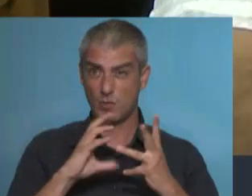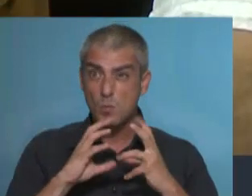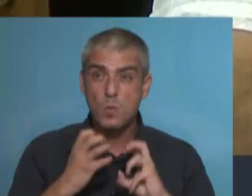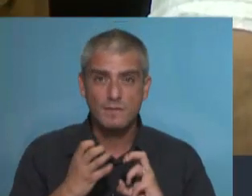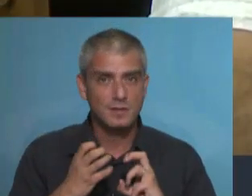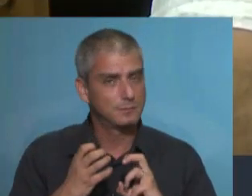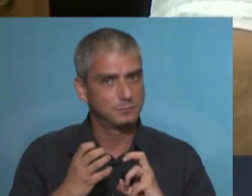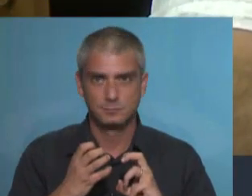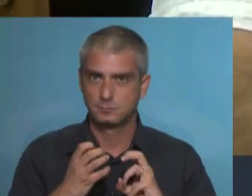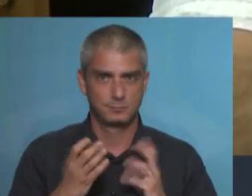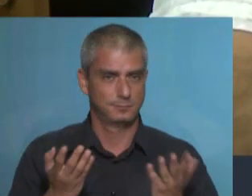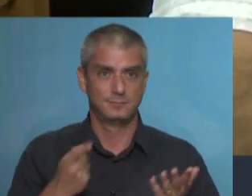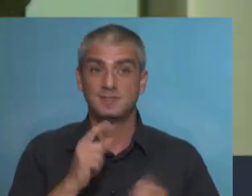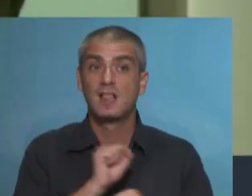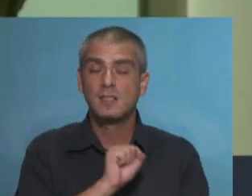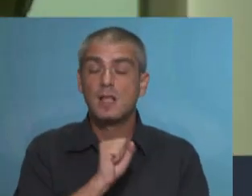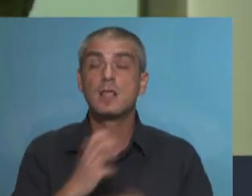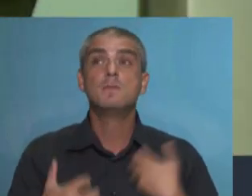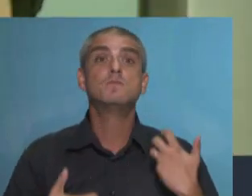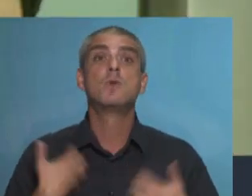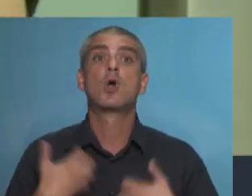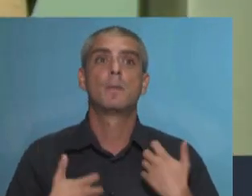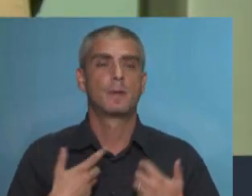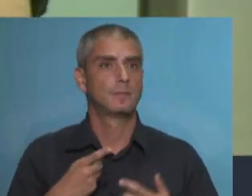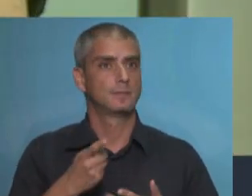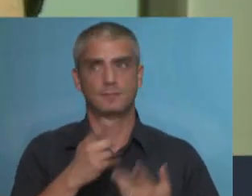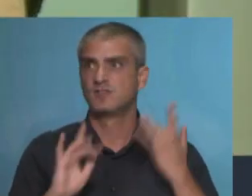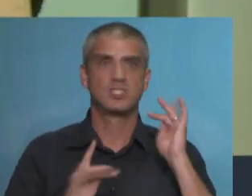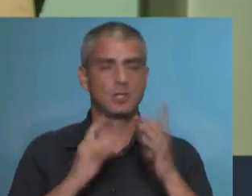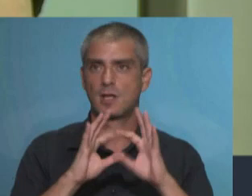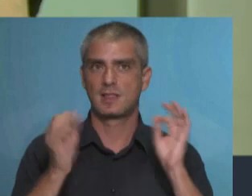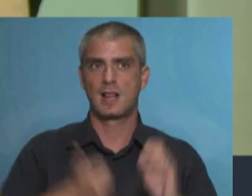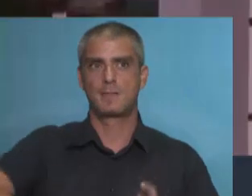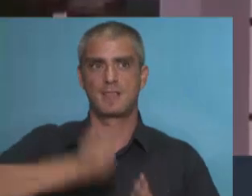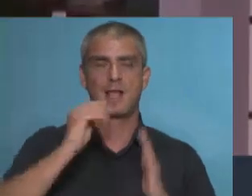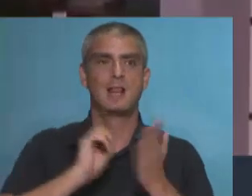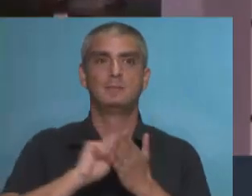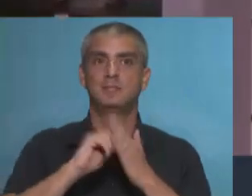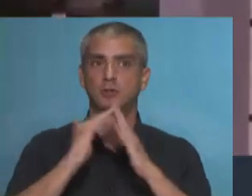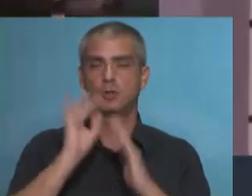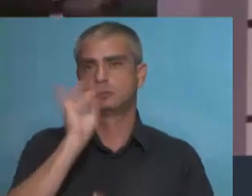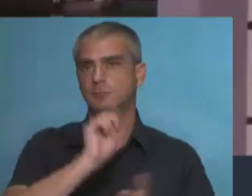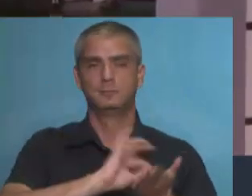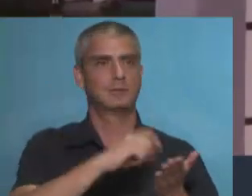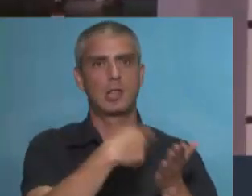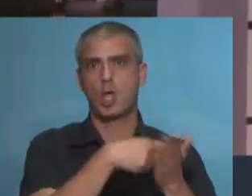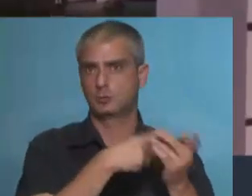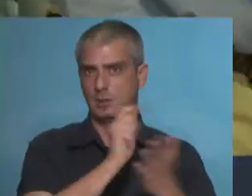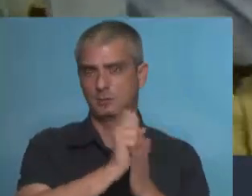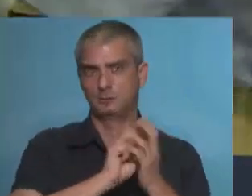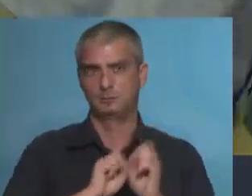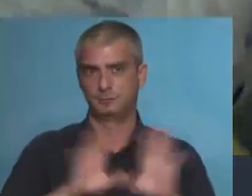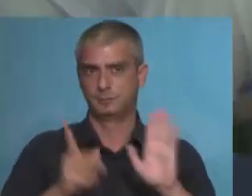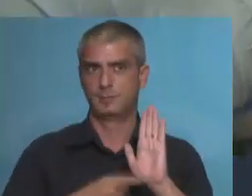הטענה הזאת היא טענה מקוממת. את מחול השדים הזה החל מנכ״ל משרד השיכון שתקף את פקידי האוצר במכתב שפרסמנו כאן